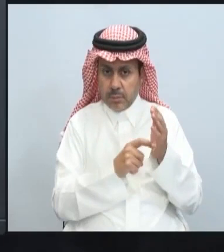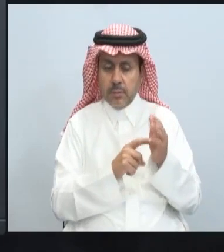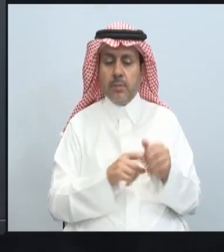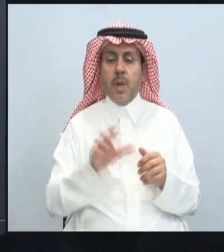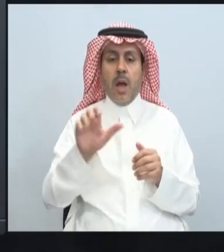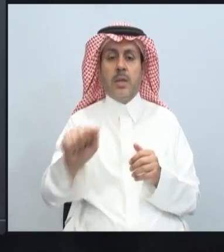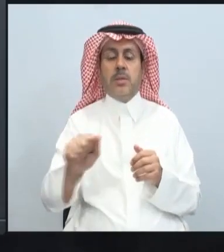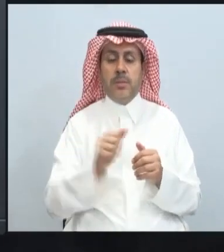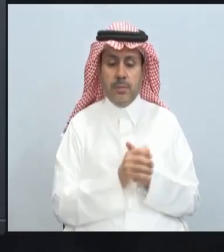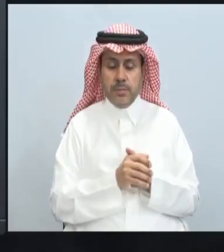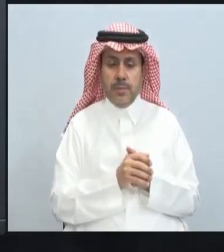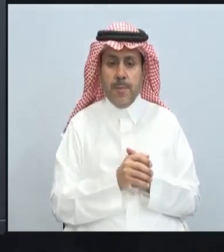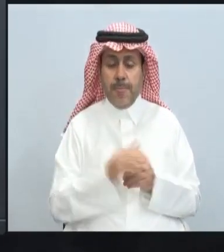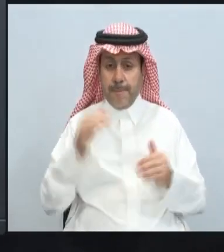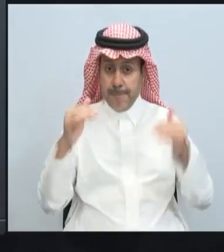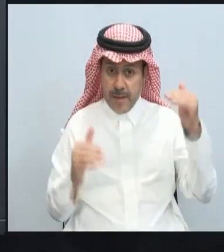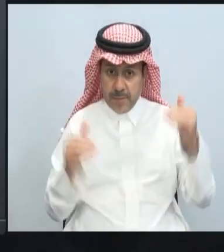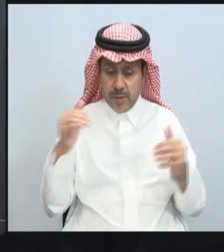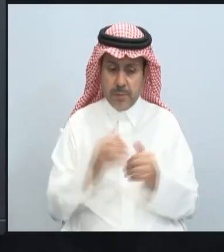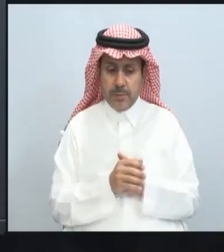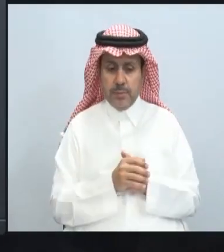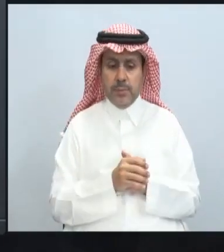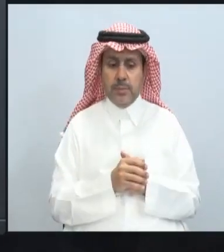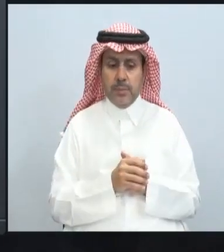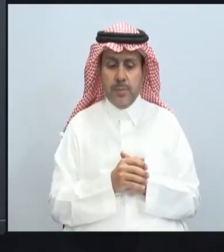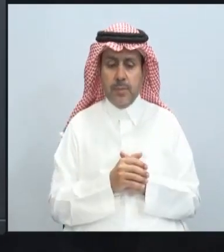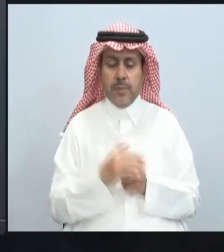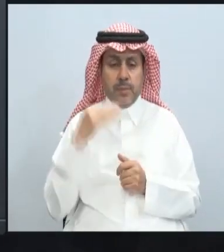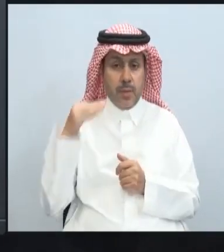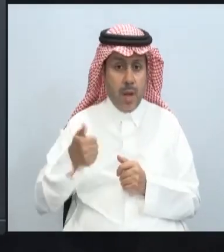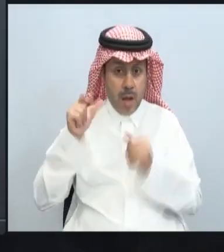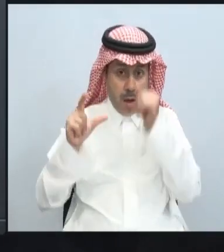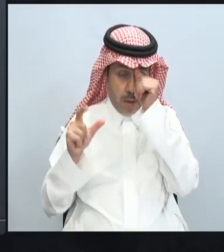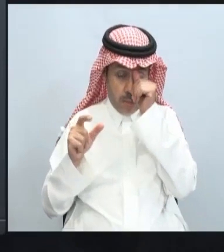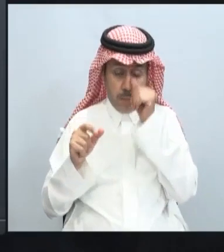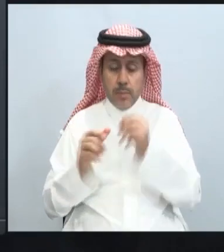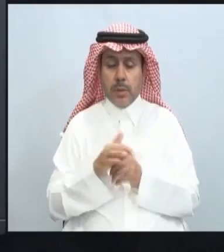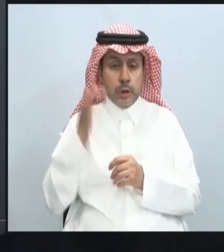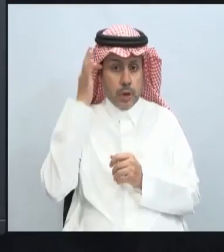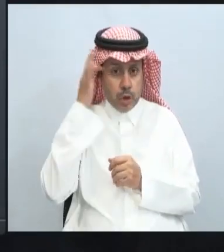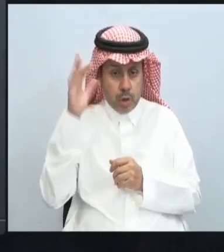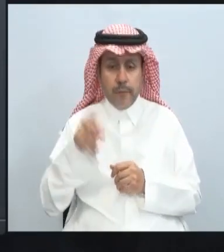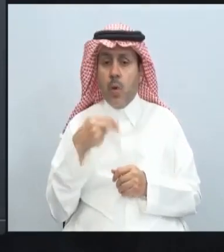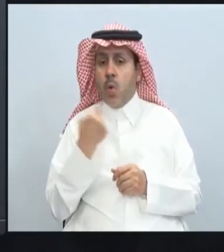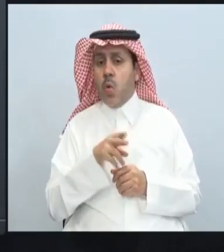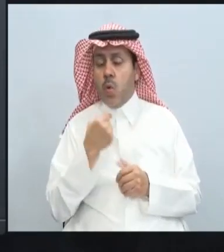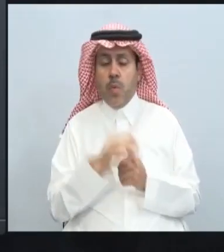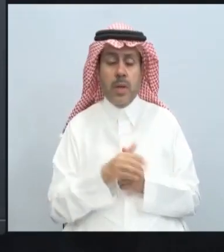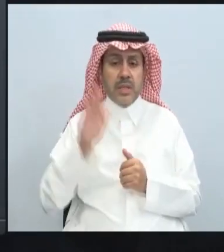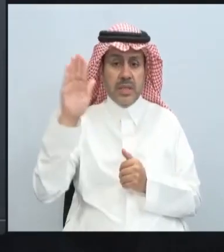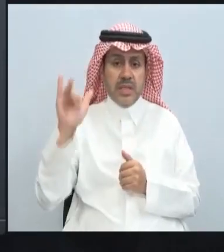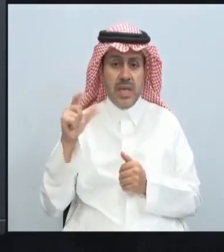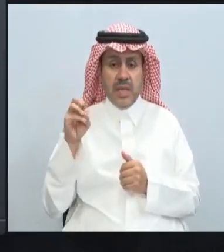وذكرنا ان المعيار التفرقه هو حال او حال التصرف الدوله هل هي باعتبارها اداه سياده